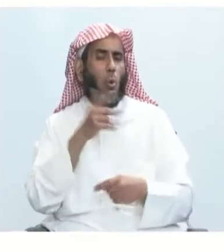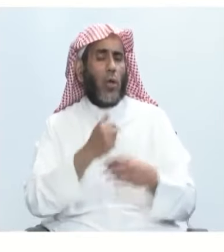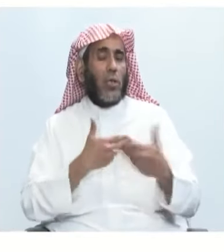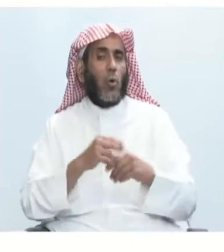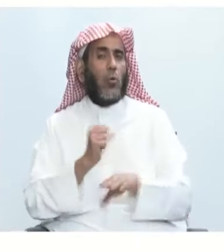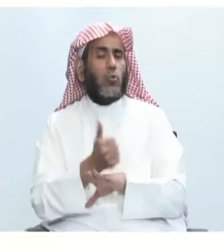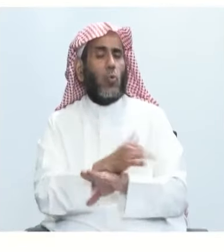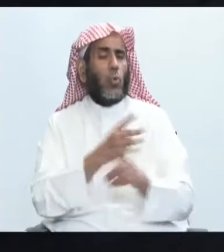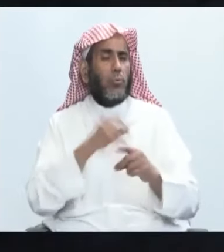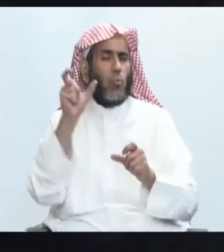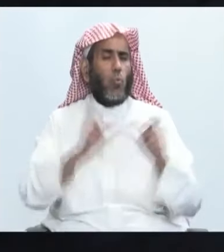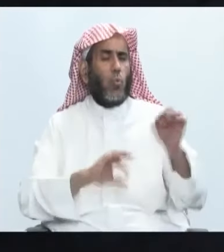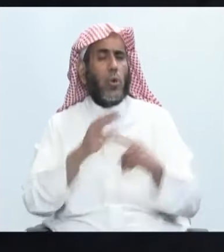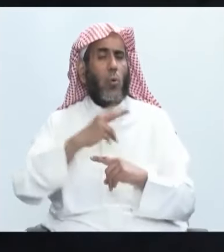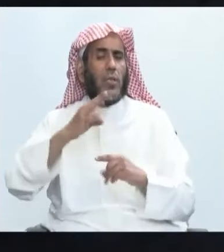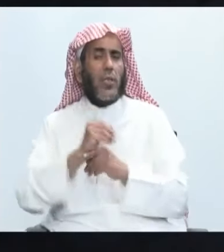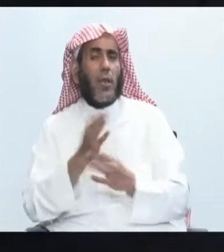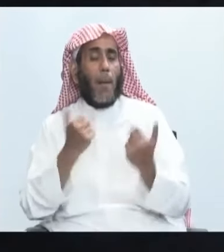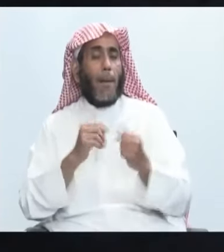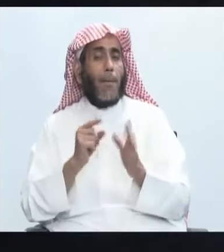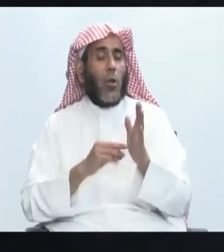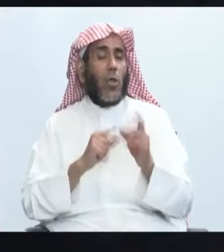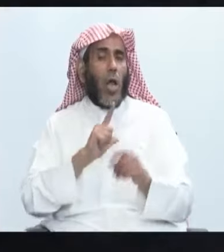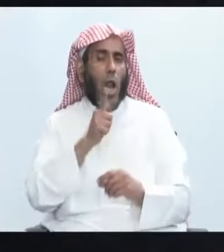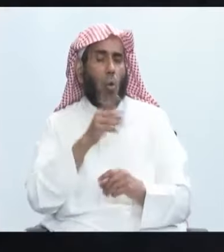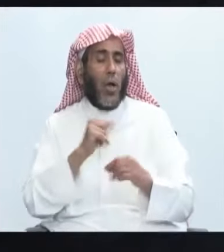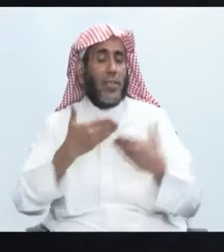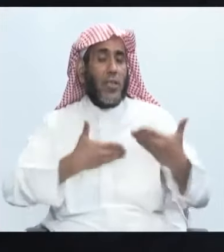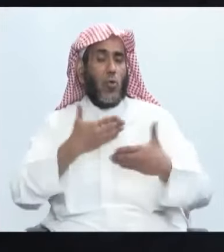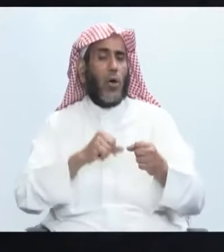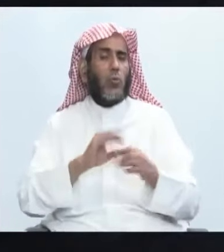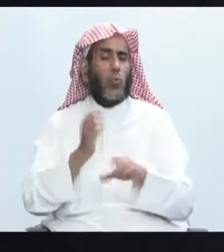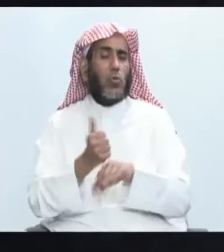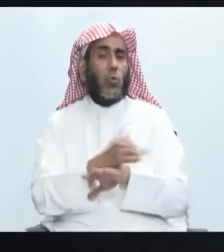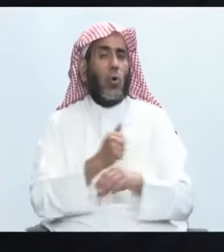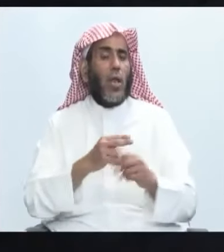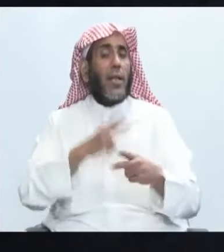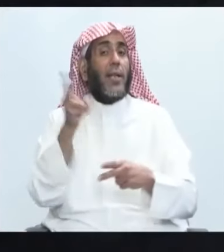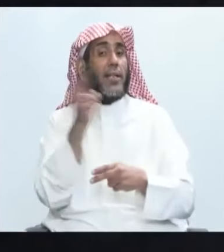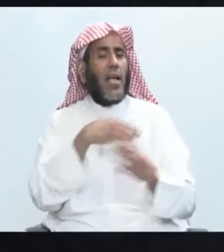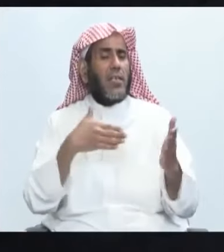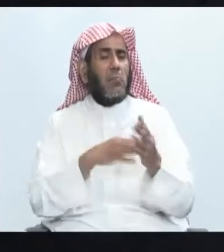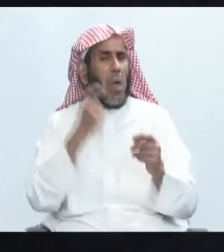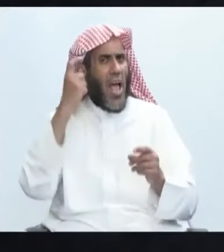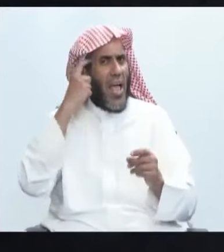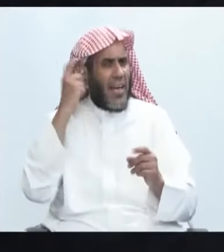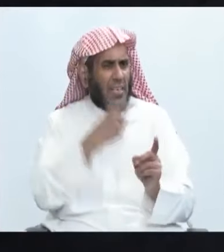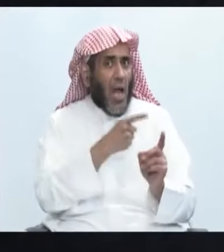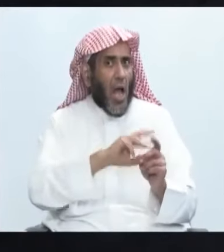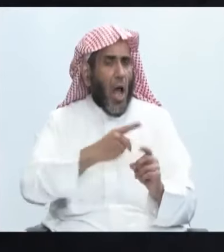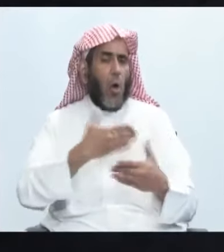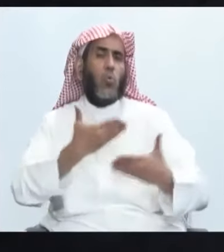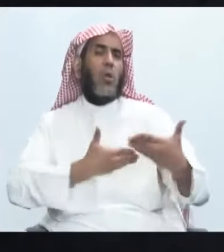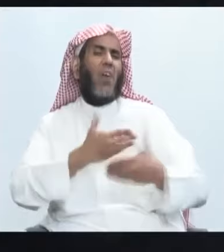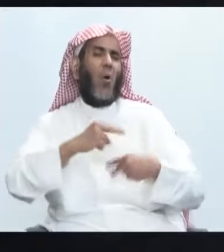المتحاورين في نوع التاثير هنا تاتي ملحوظات على لغه الحوار وسلوك المتحاورين كذلك نتائج الحوار اما اقناع واما